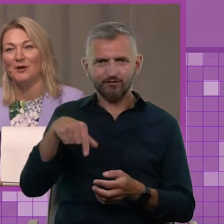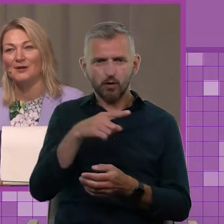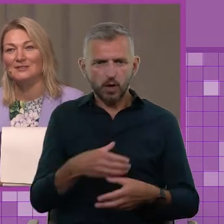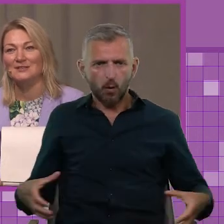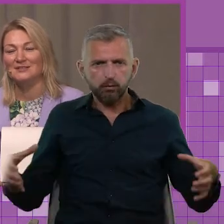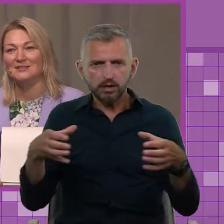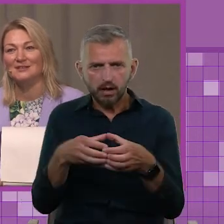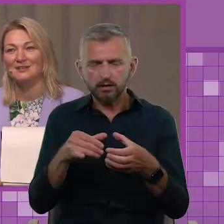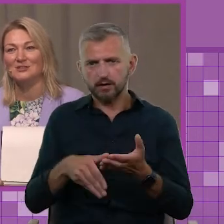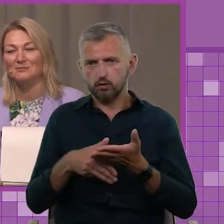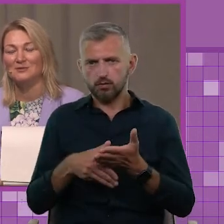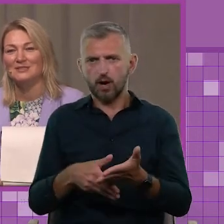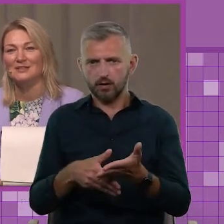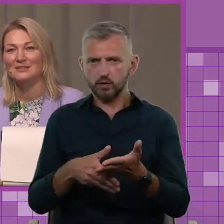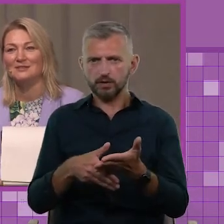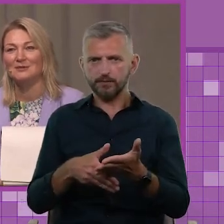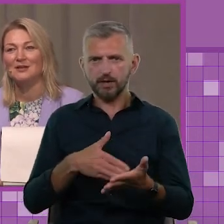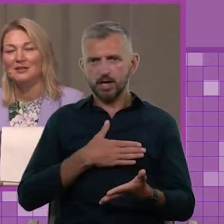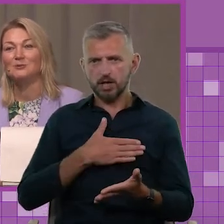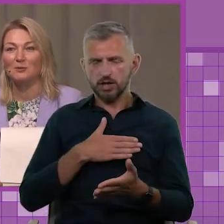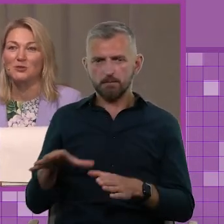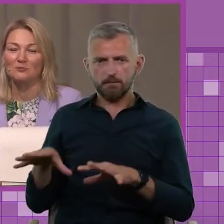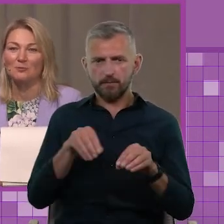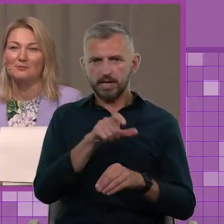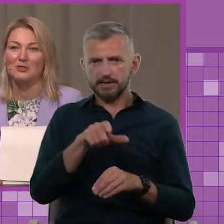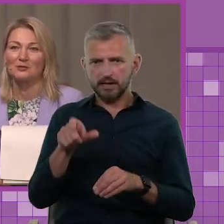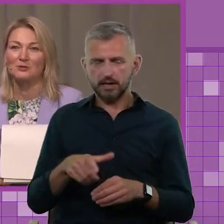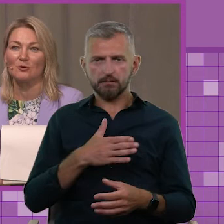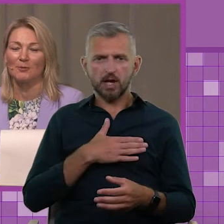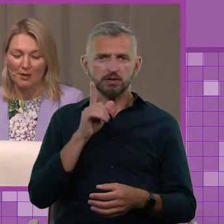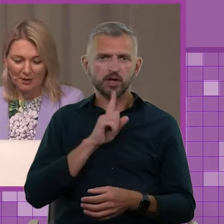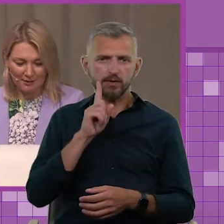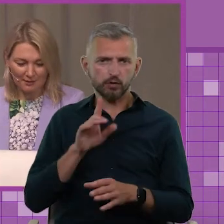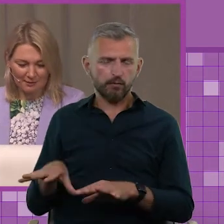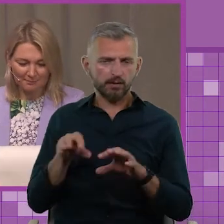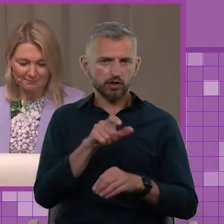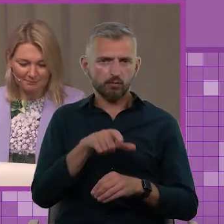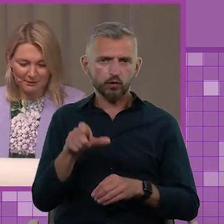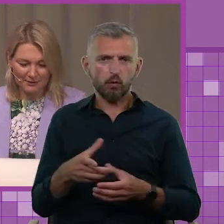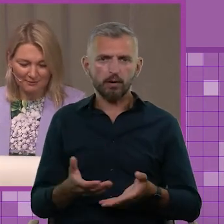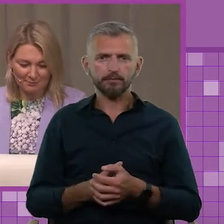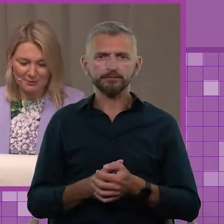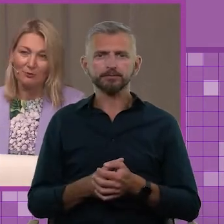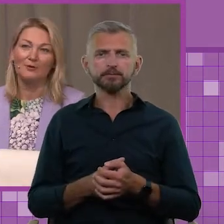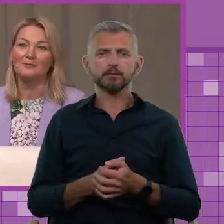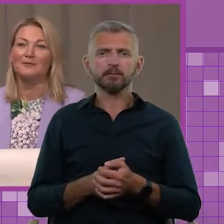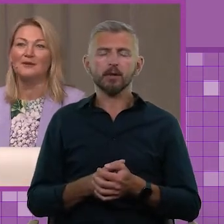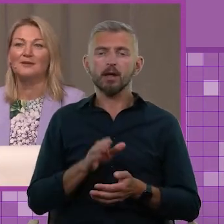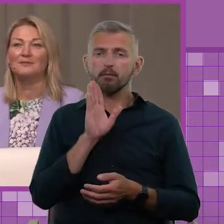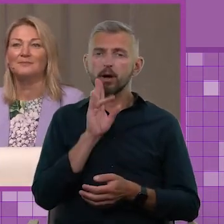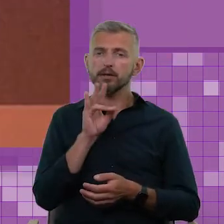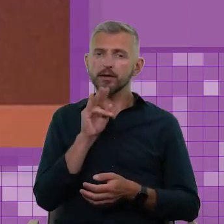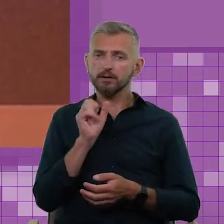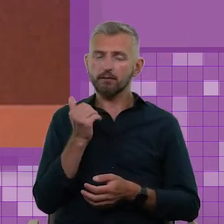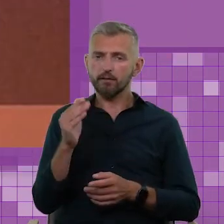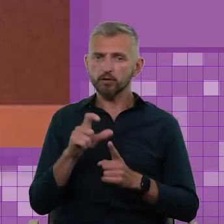і якраз допомагають зараз нашим переселенцям, нашим тимчасово переміщеним особам. Пані Ніна, вам